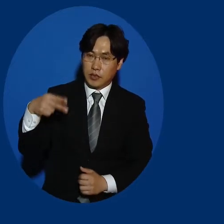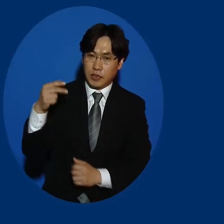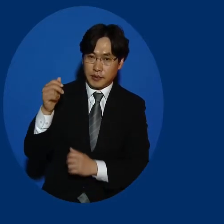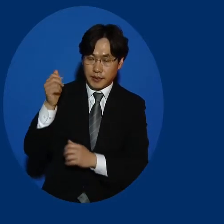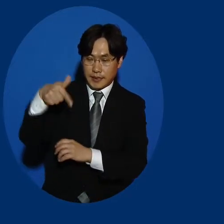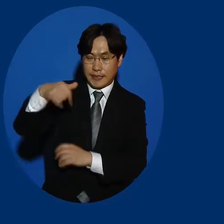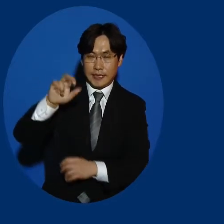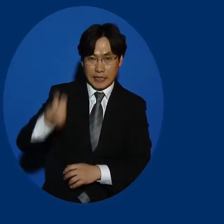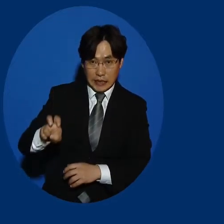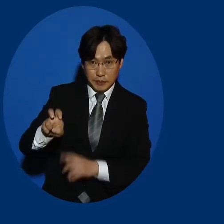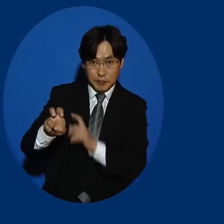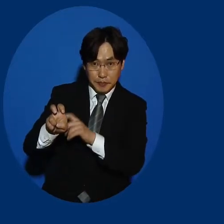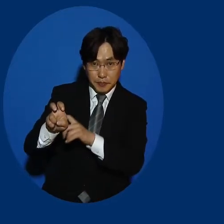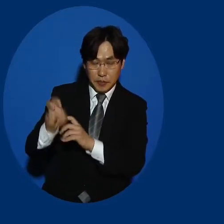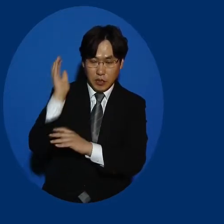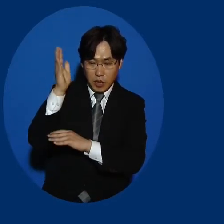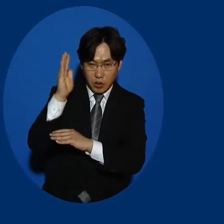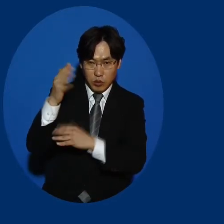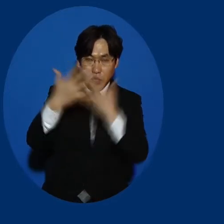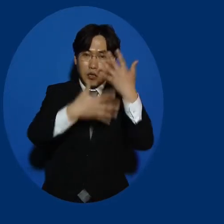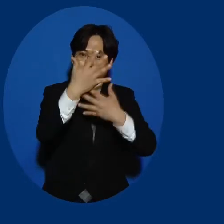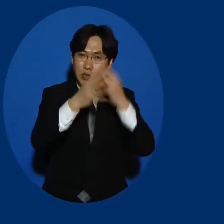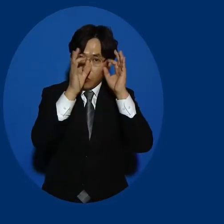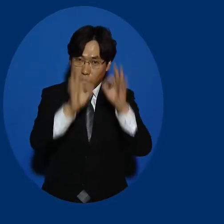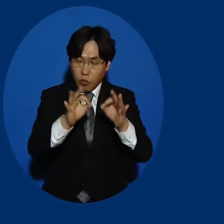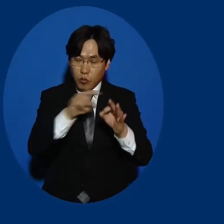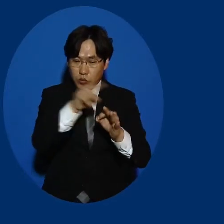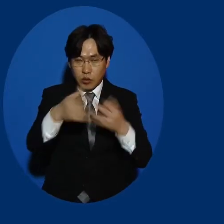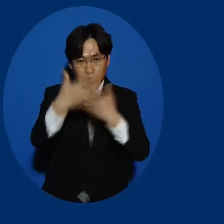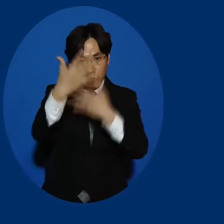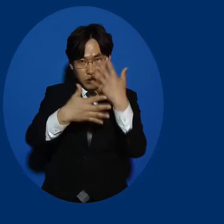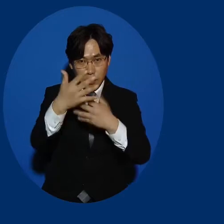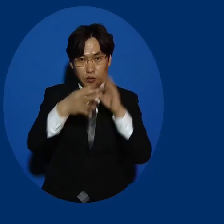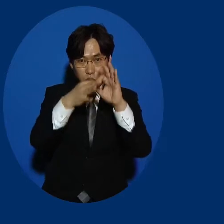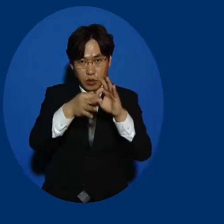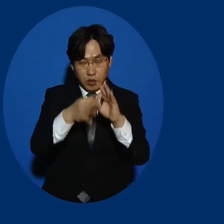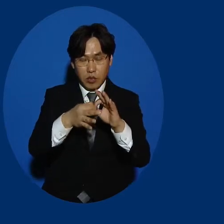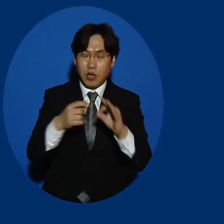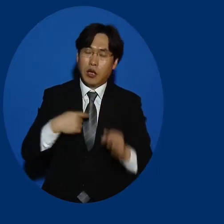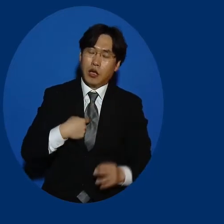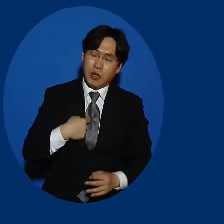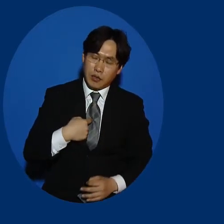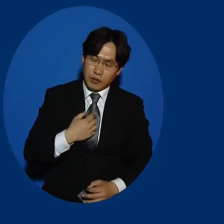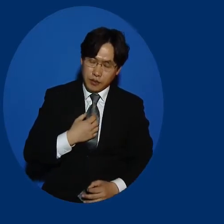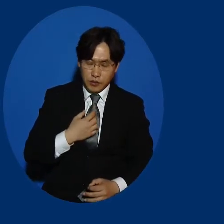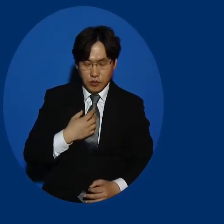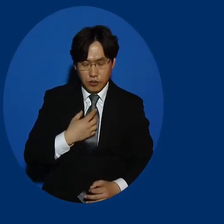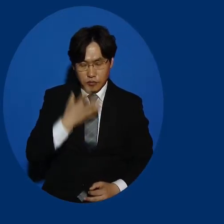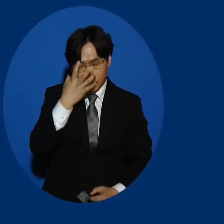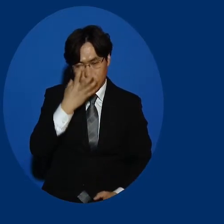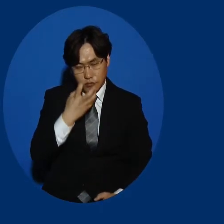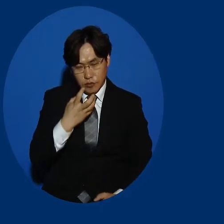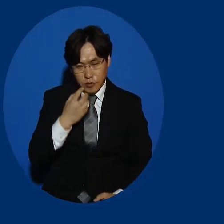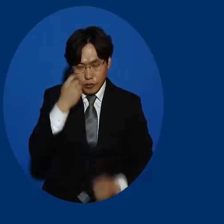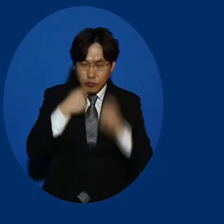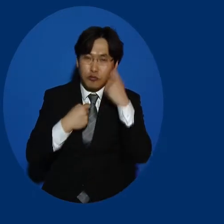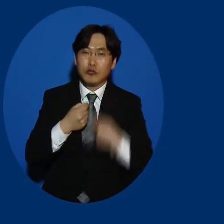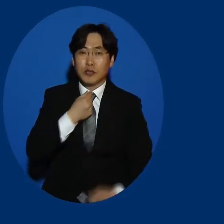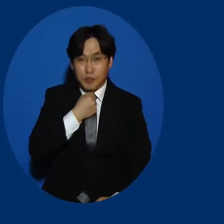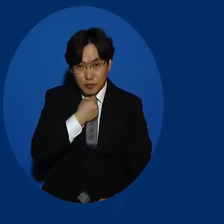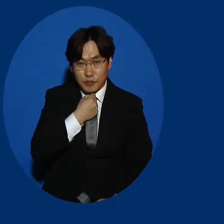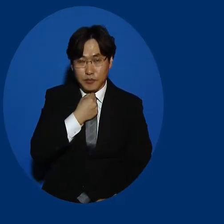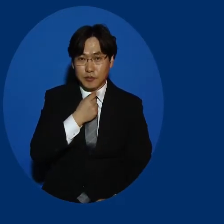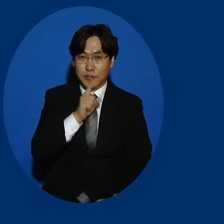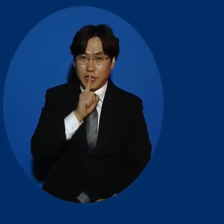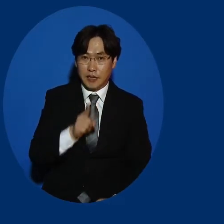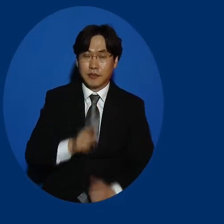아까 좀 영상도 여러 번 이제 보긴 했었는데요. 되게 개인적으로 되게 먹먹하기도 하고 뭔가 뭉클하기도 하고